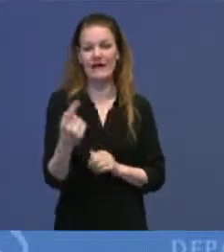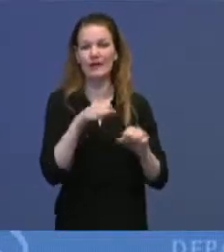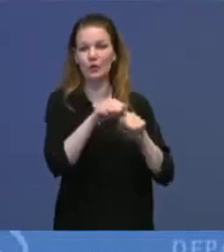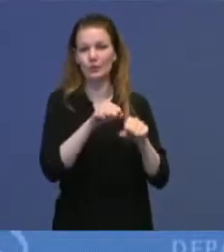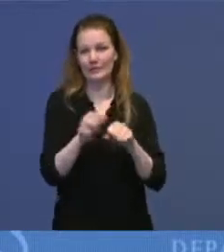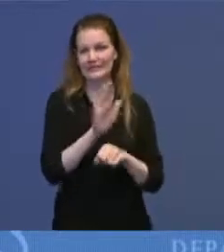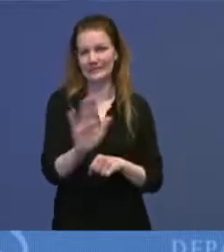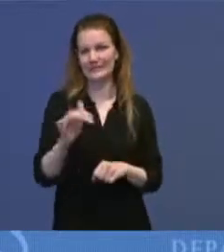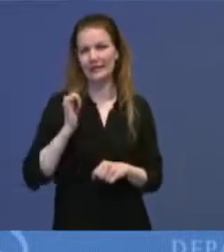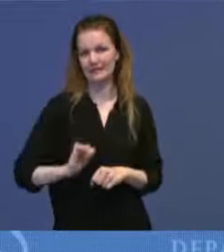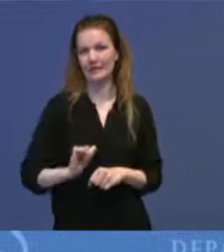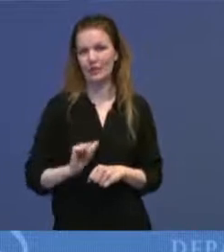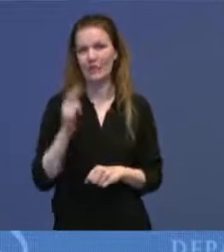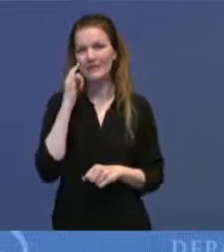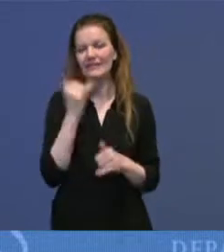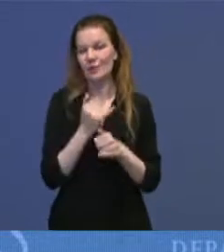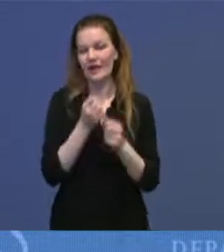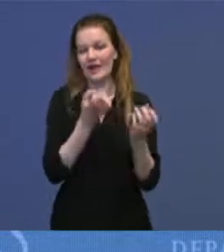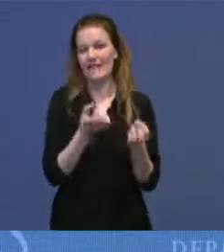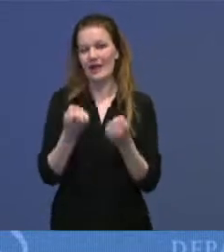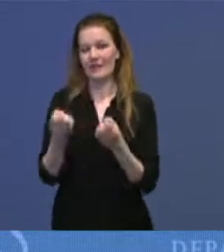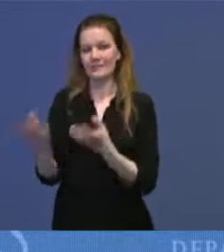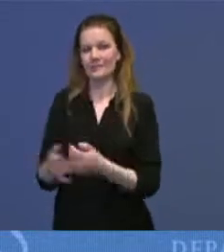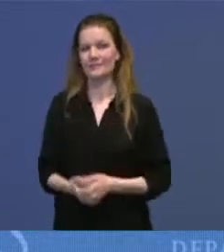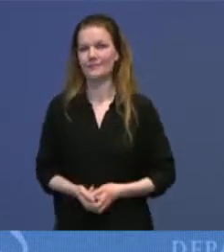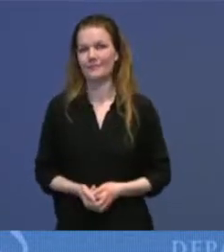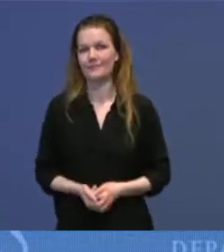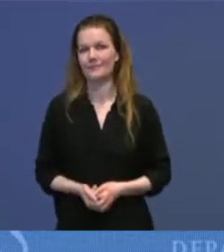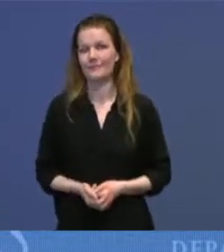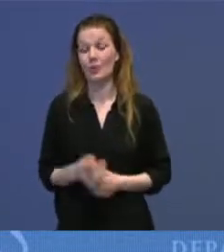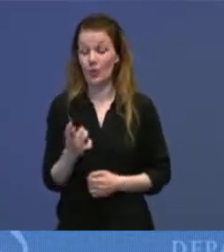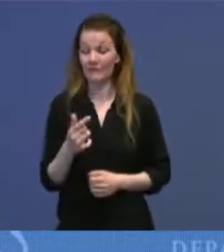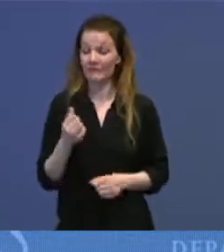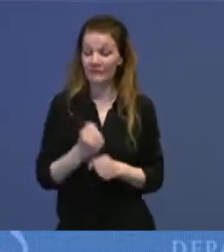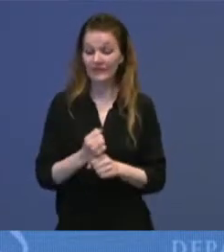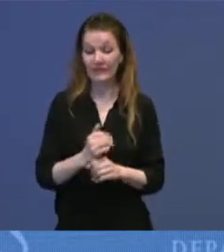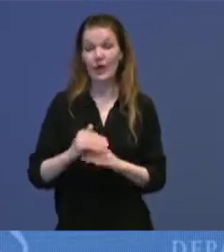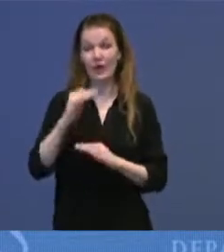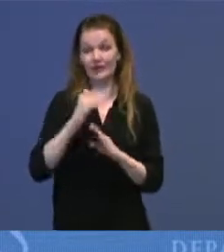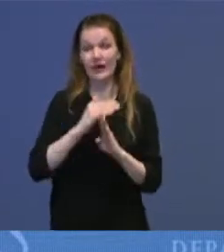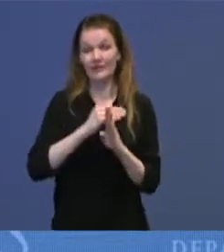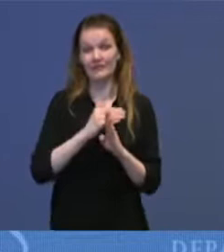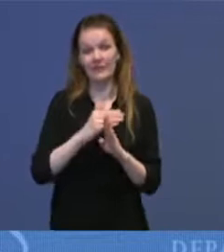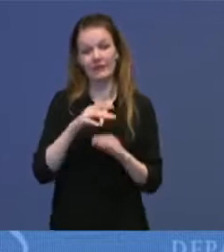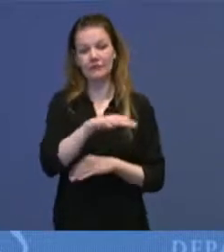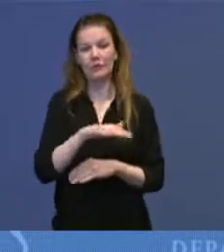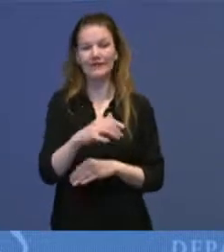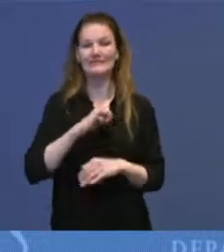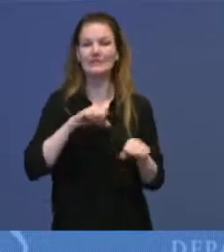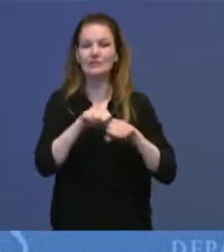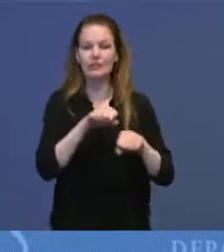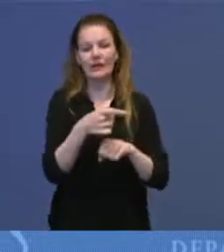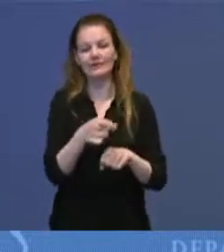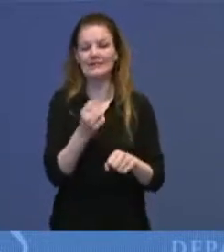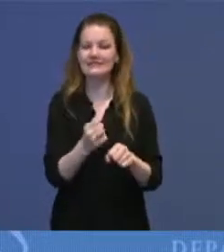skal leveres. Og dermed er det et høy grad av lokalt selvstyre knyttet også til dette spørsmålet.